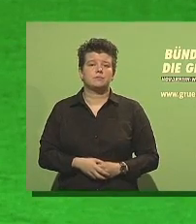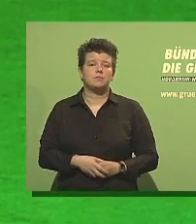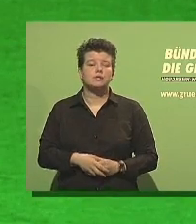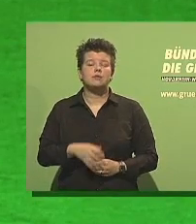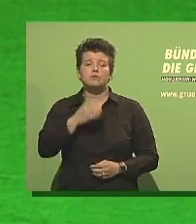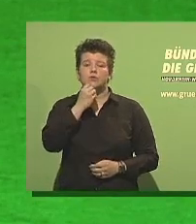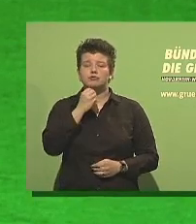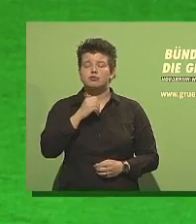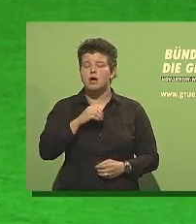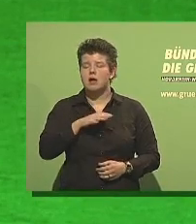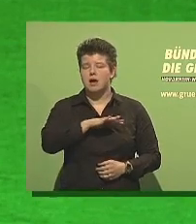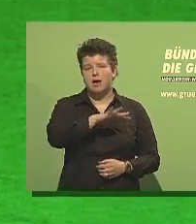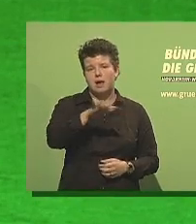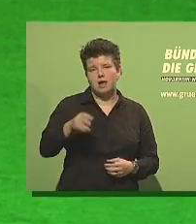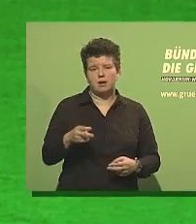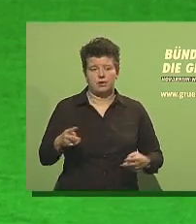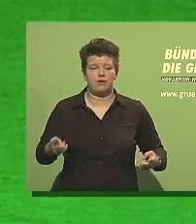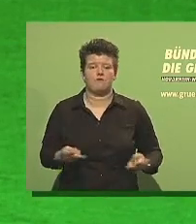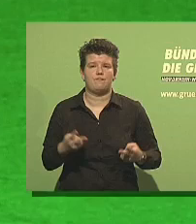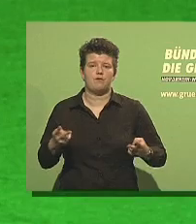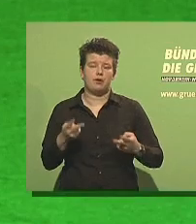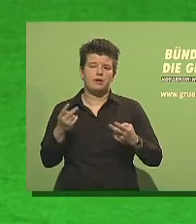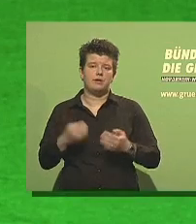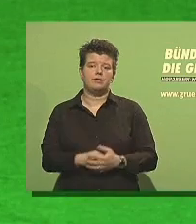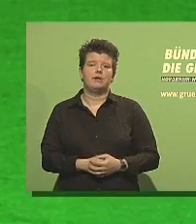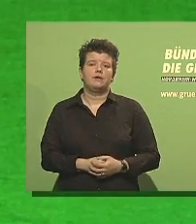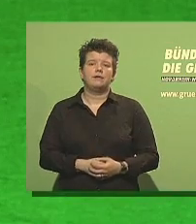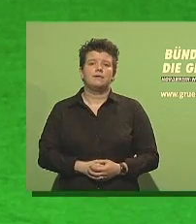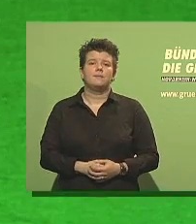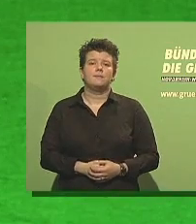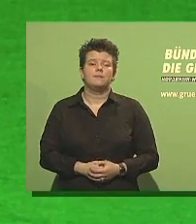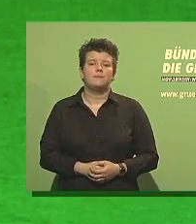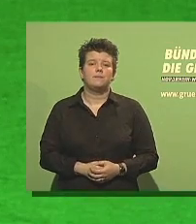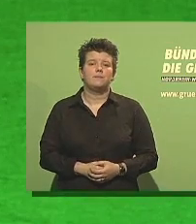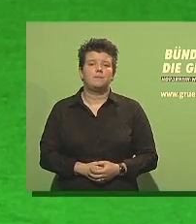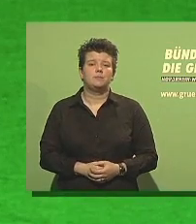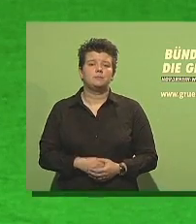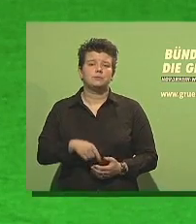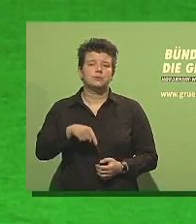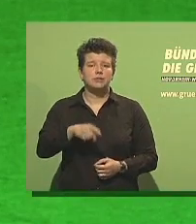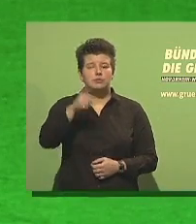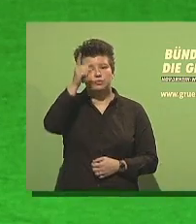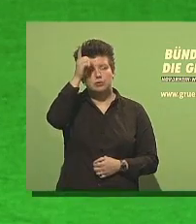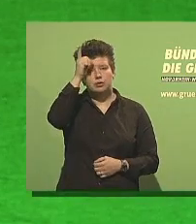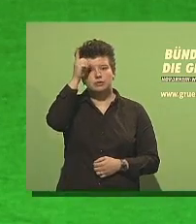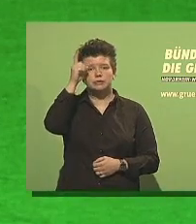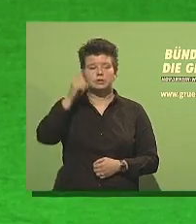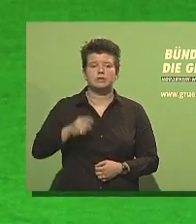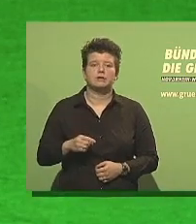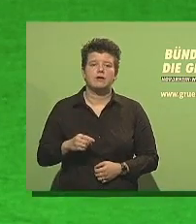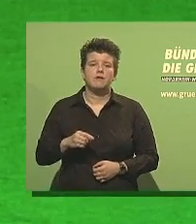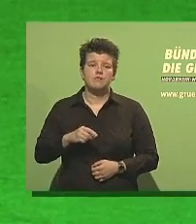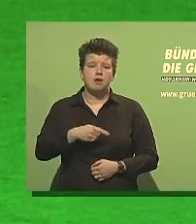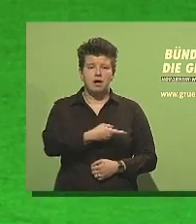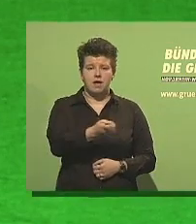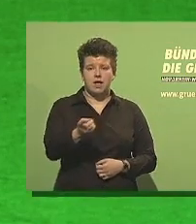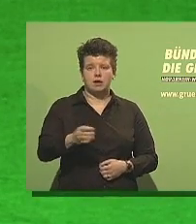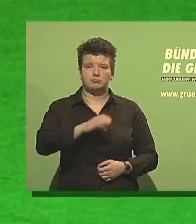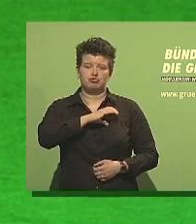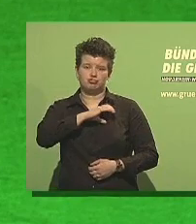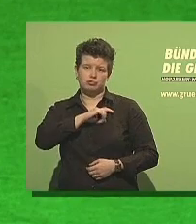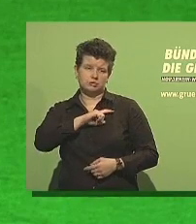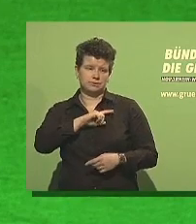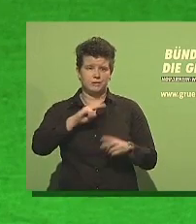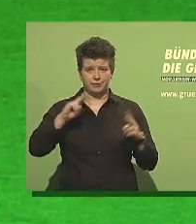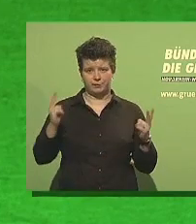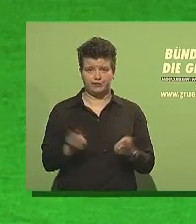Land, das eine neue Bildungsexpansion anpackt. Ein Land, in dem Chancen nicht nach Herkunft verteilt sind. In dem es egal